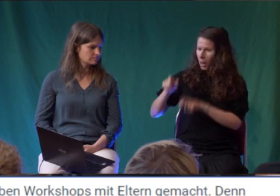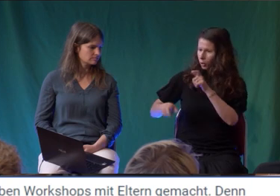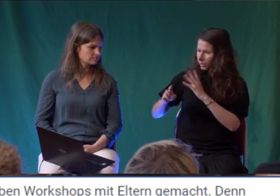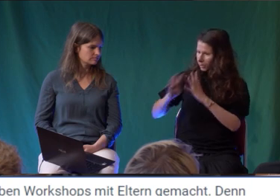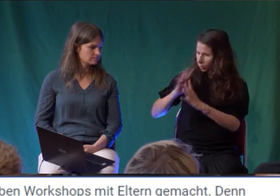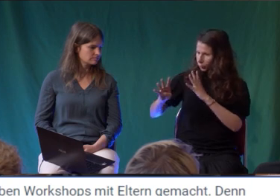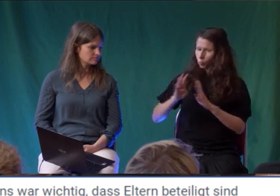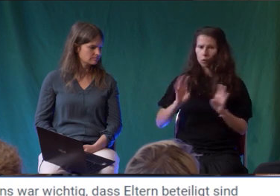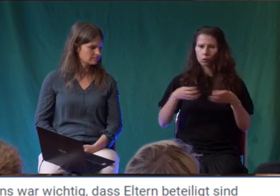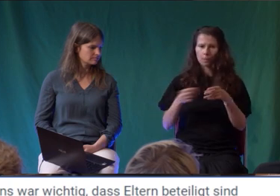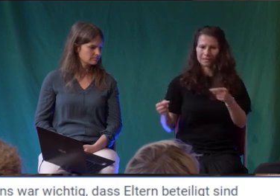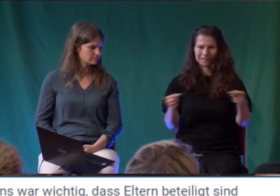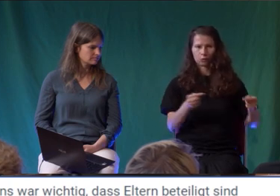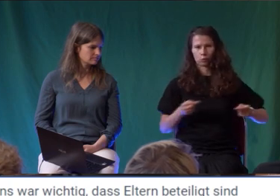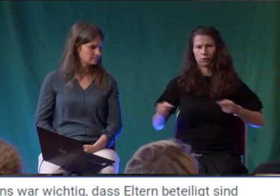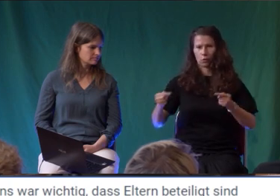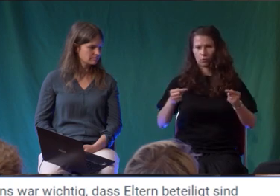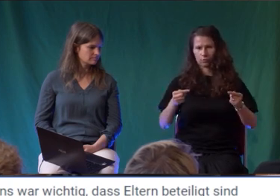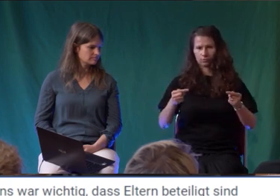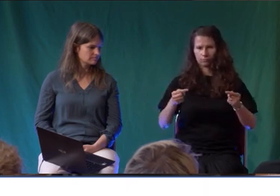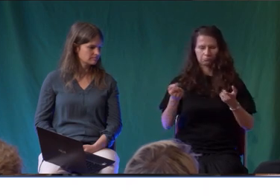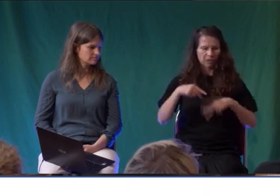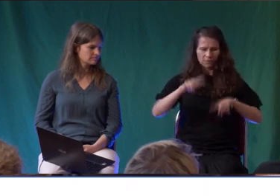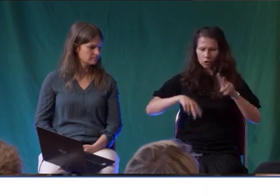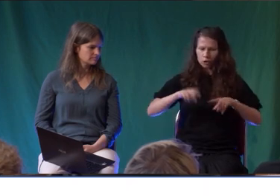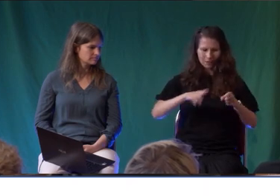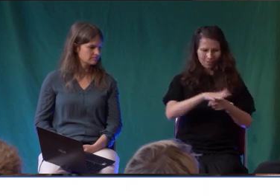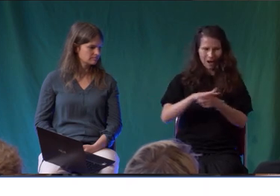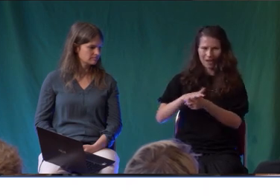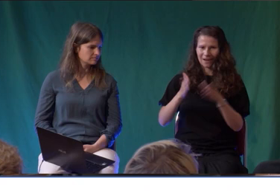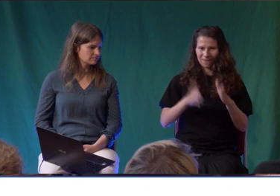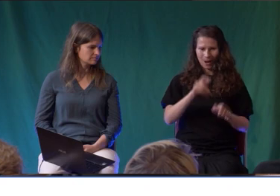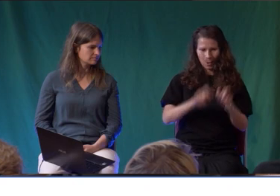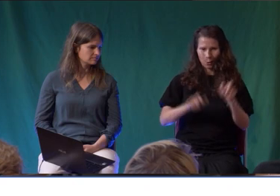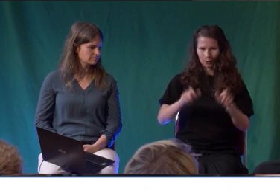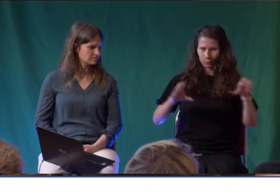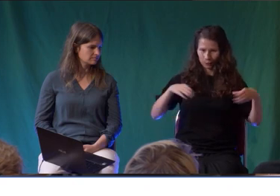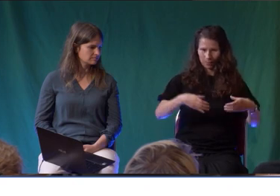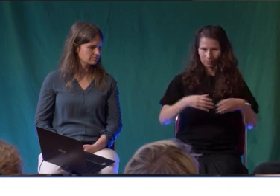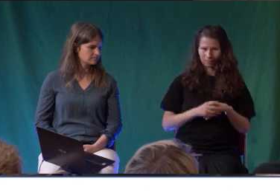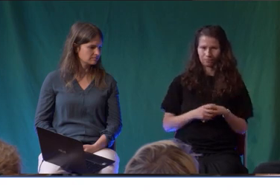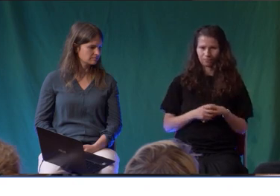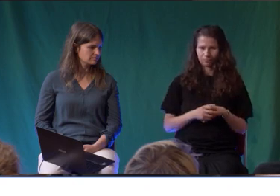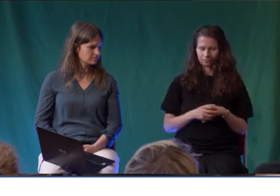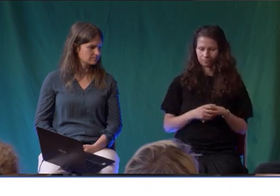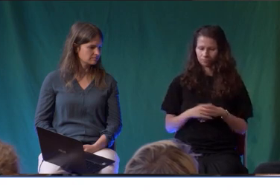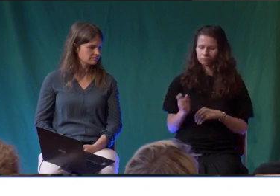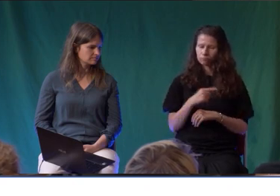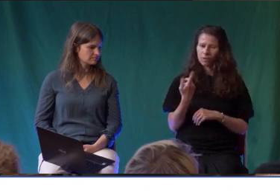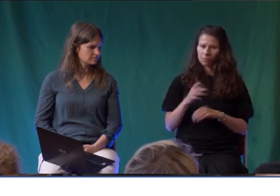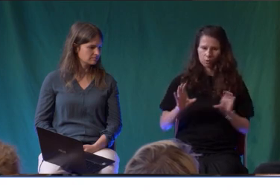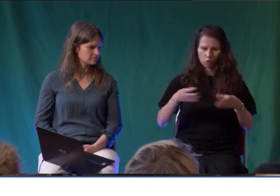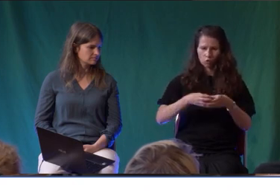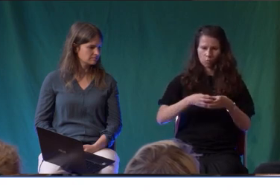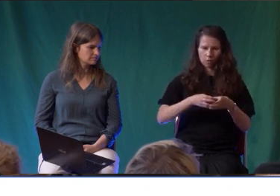Gruppendiskussionen gemacht mit Fachleuten aus unterschiedlichsten Bereichen das waren dann da haben wir Gruppen zusammengestellt von Menschen